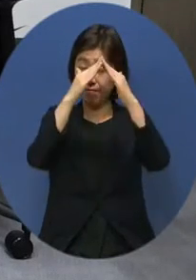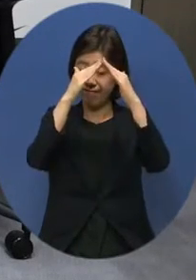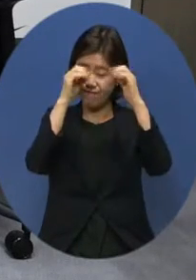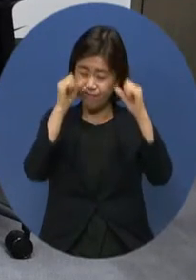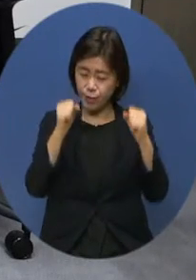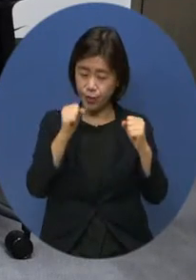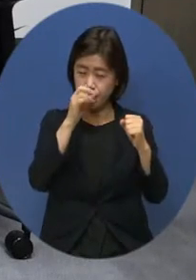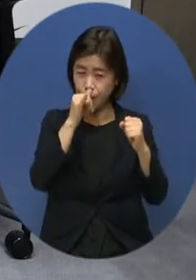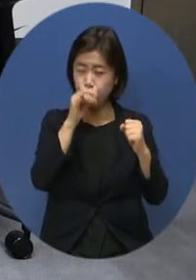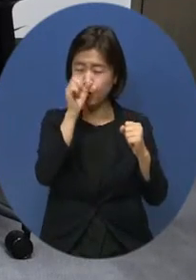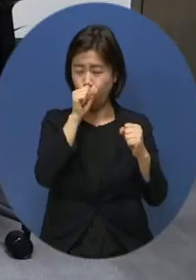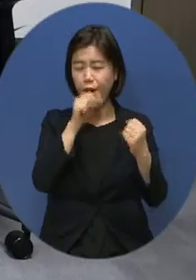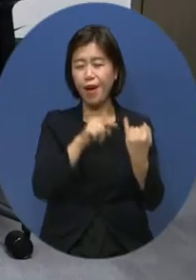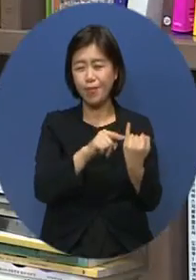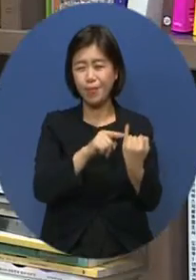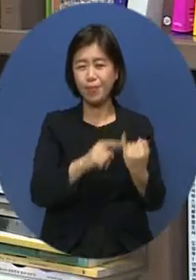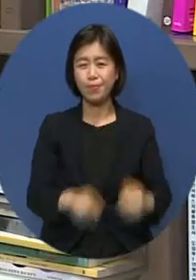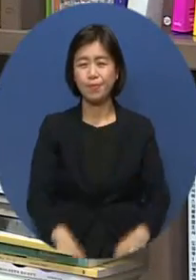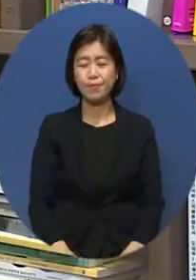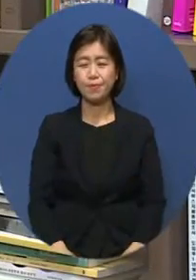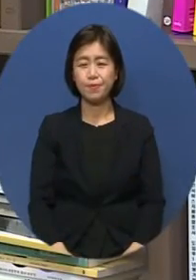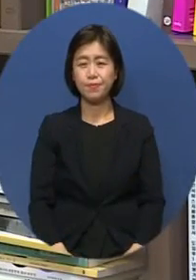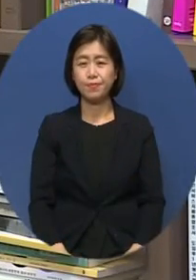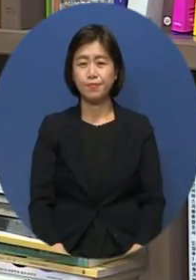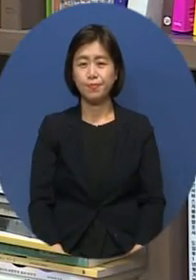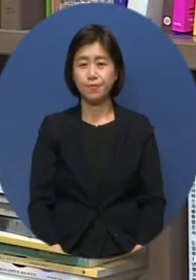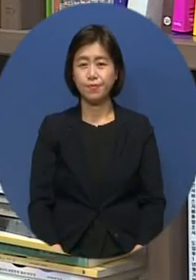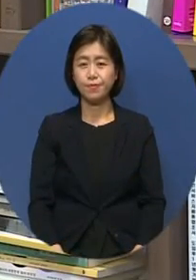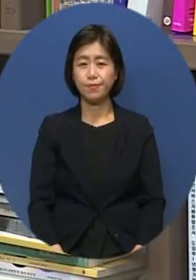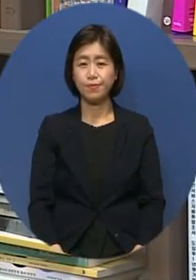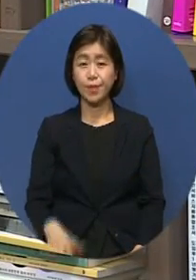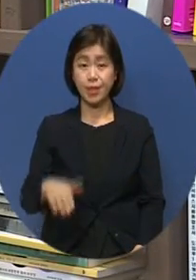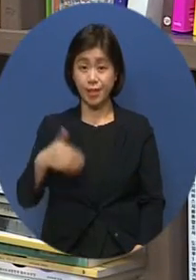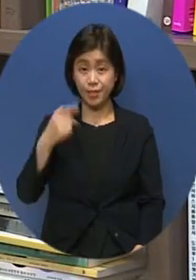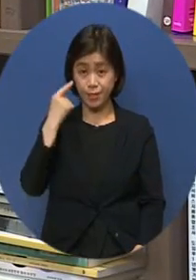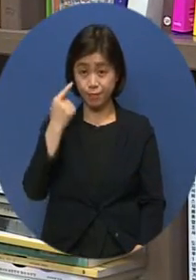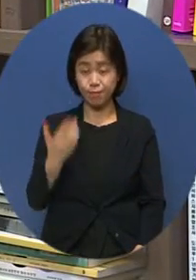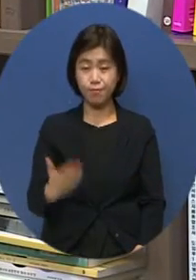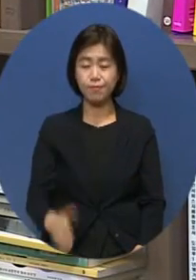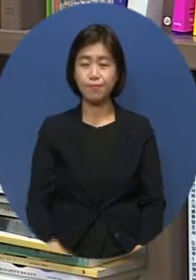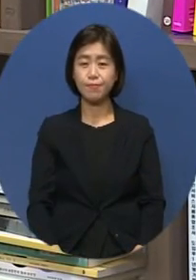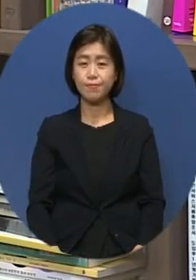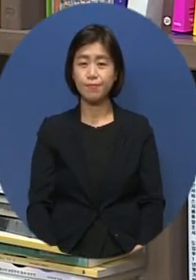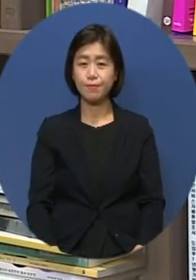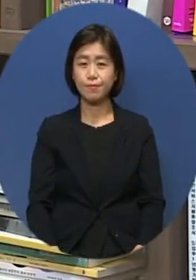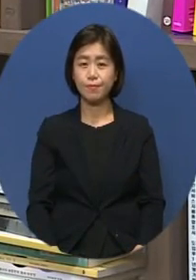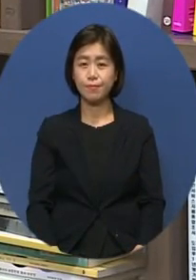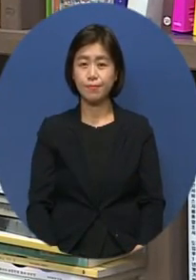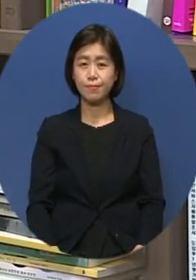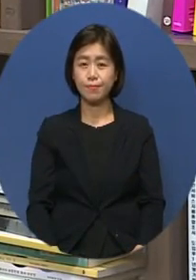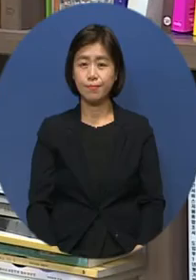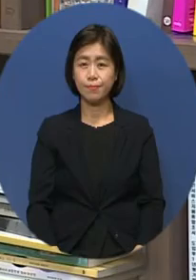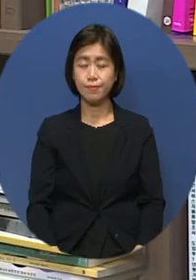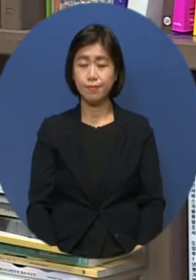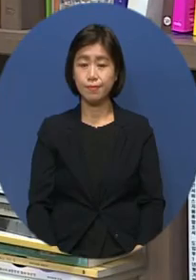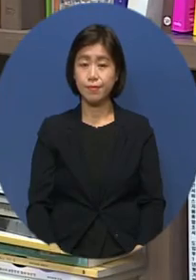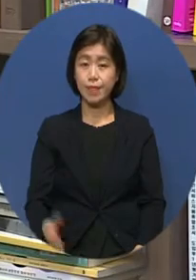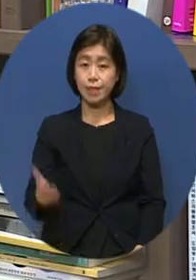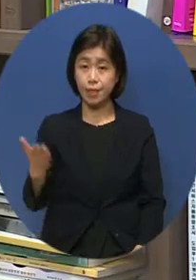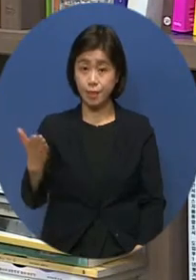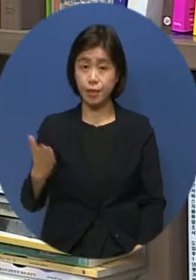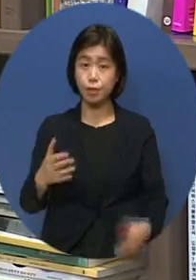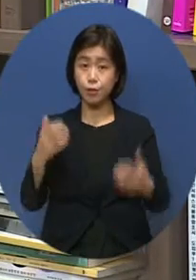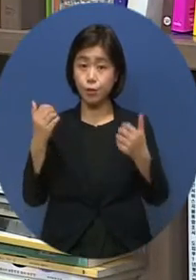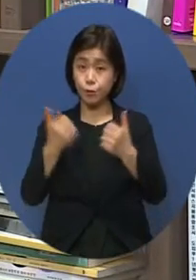네. 그래서 그나마 다행이긴 해요. 아, 네. 그럼 이제 또 다음 질문으로 넘어가 보도록 하겠습니다. 의원님께서 이제